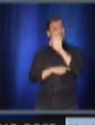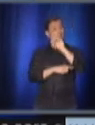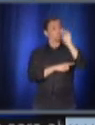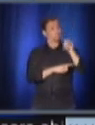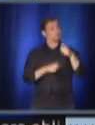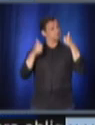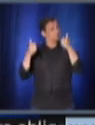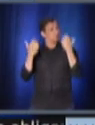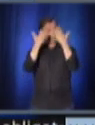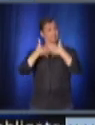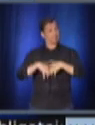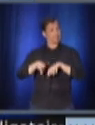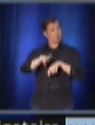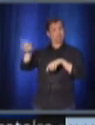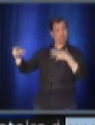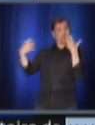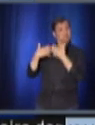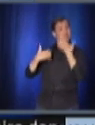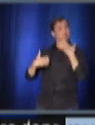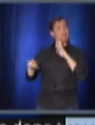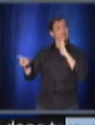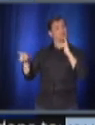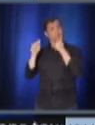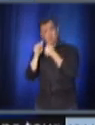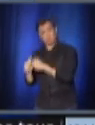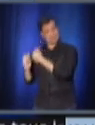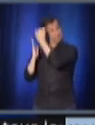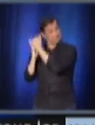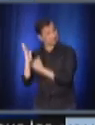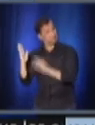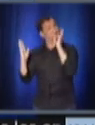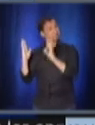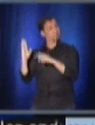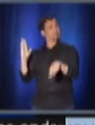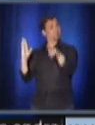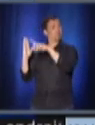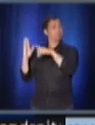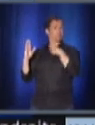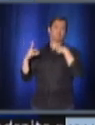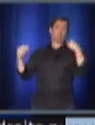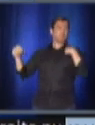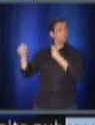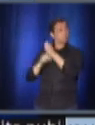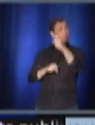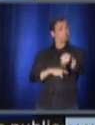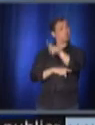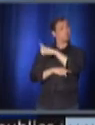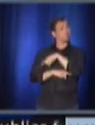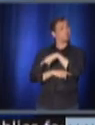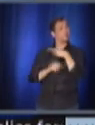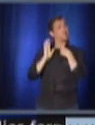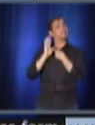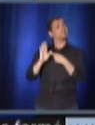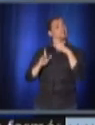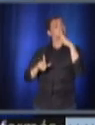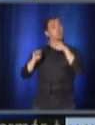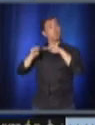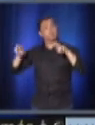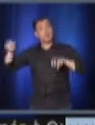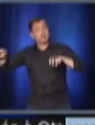restaurants ont très, très bien respecté les règles. Puis je vous donne un exemple. On avait demandé d'avoir 2 mètres de